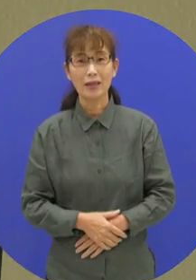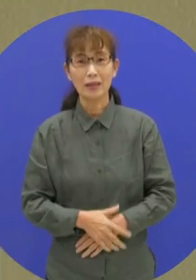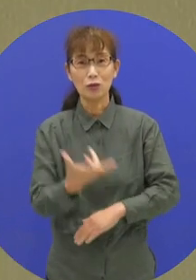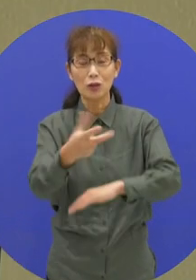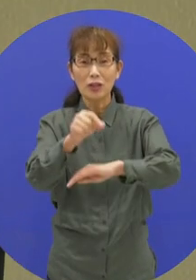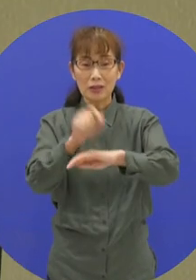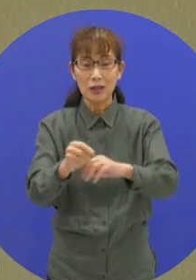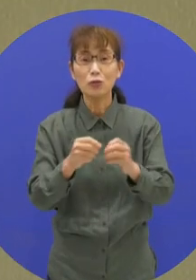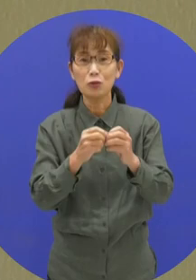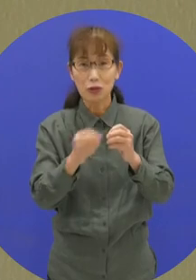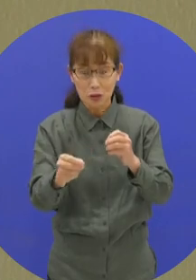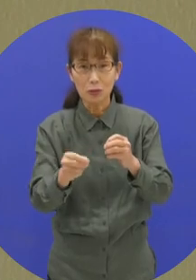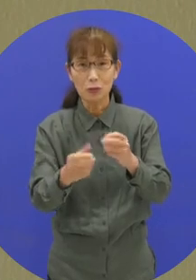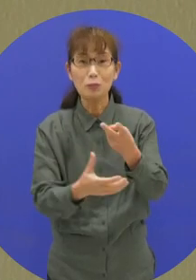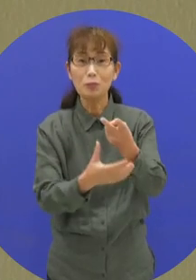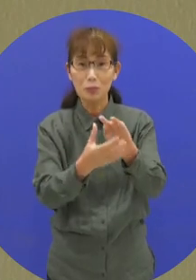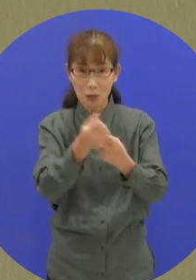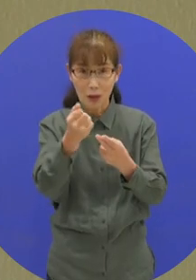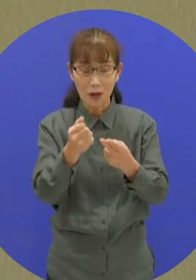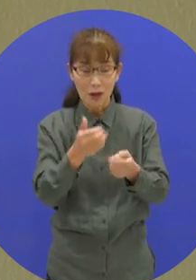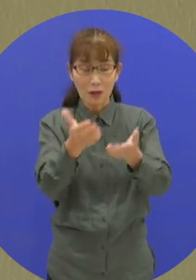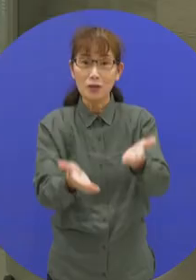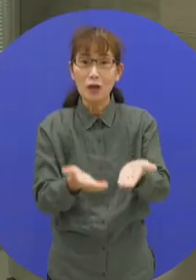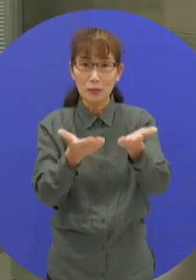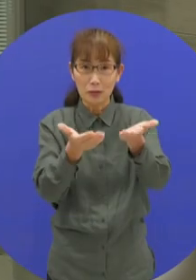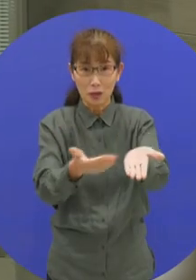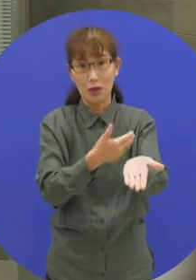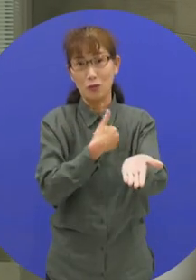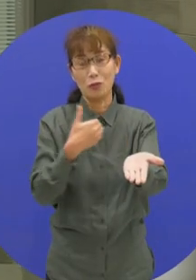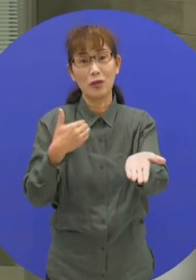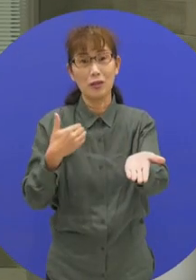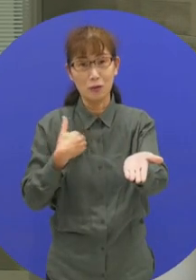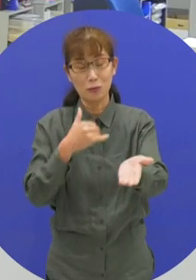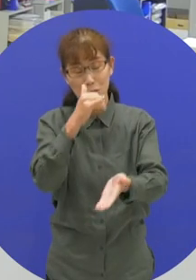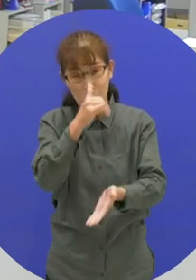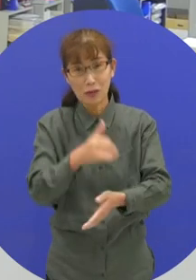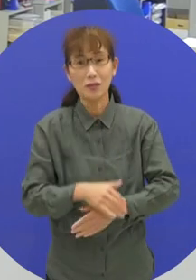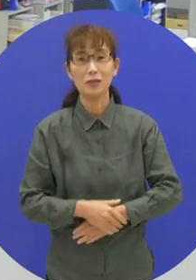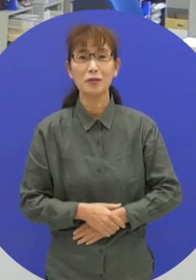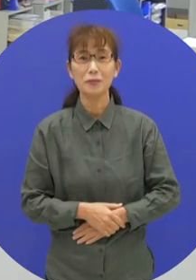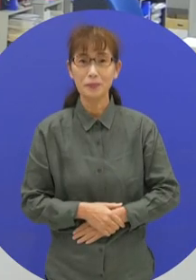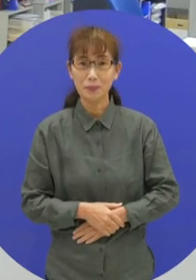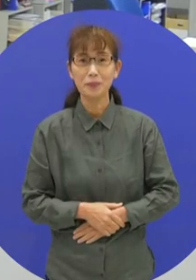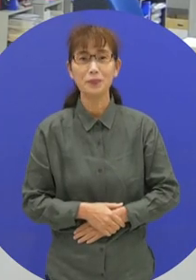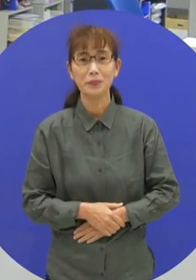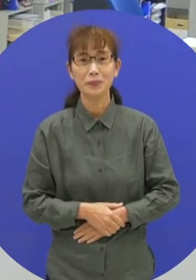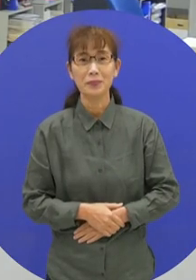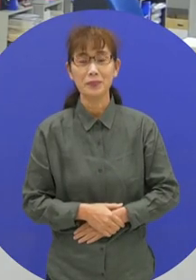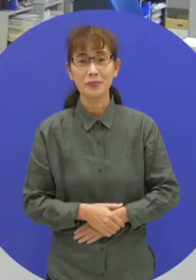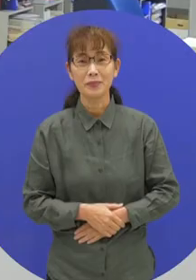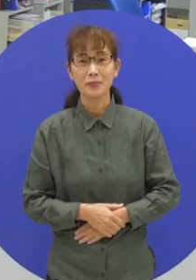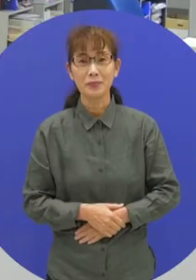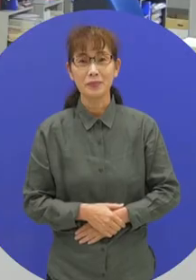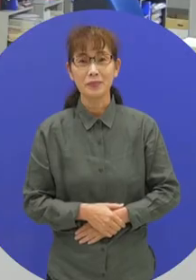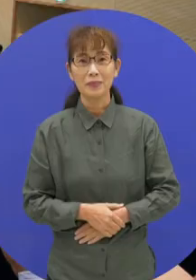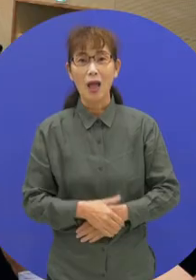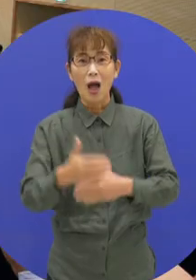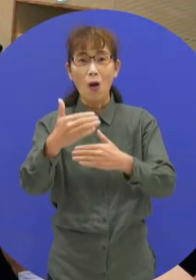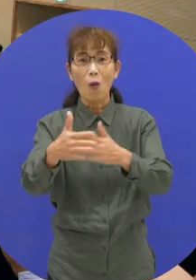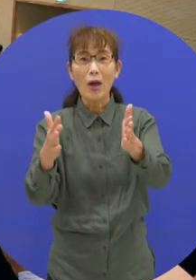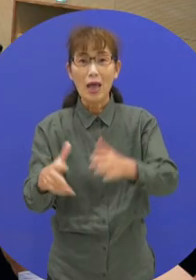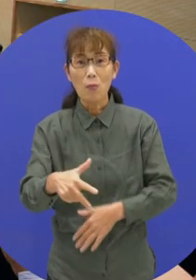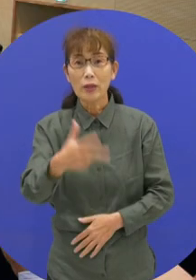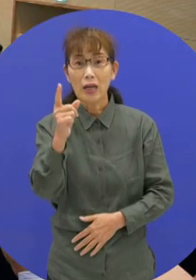です。市長と地区公民館が一つになり一体的なサービスを提供できるようになりました。